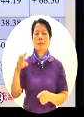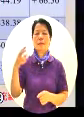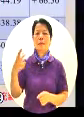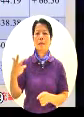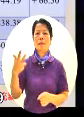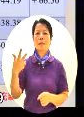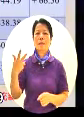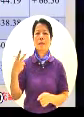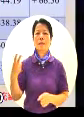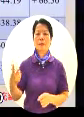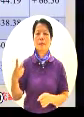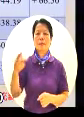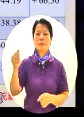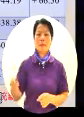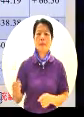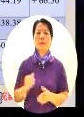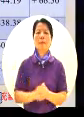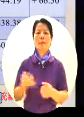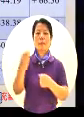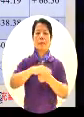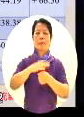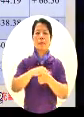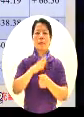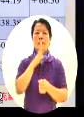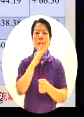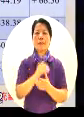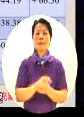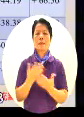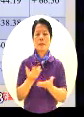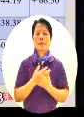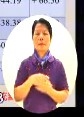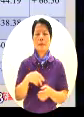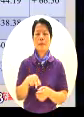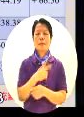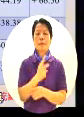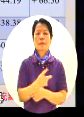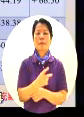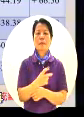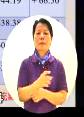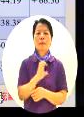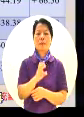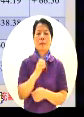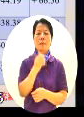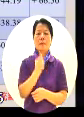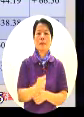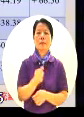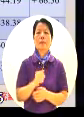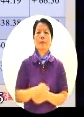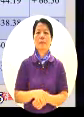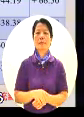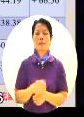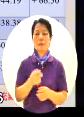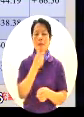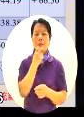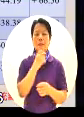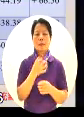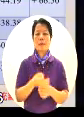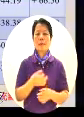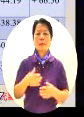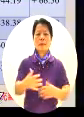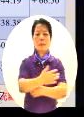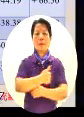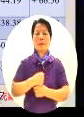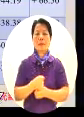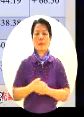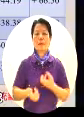1206.72亿哈，补助的收入是291亿，中央统筹分配税款